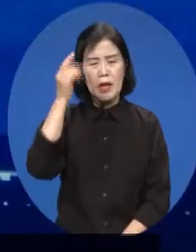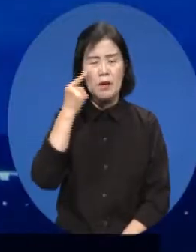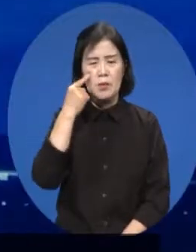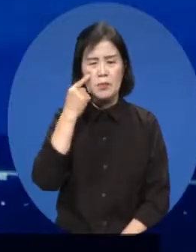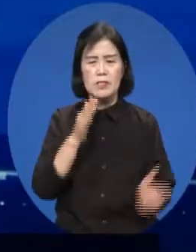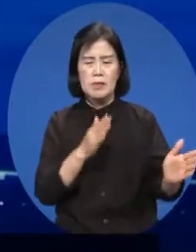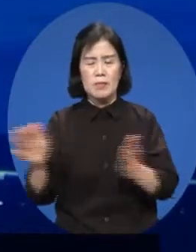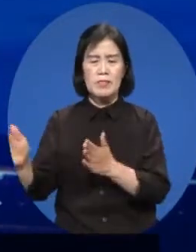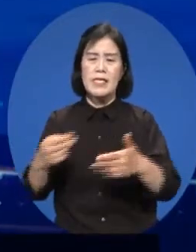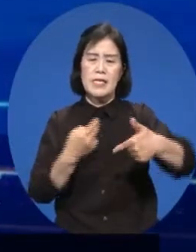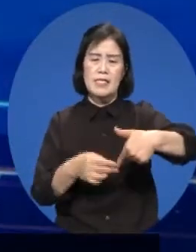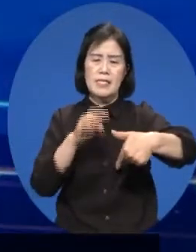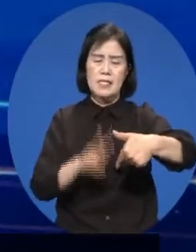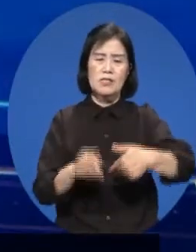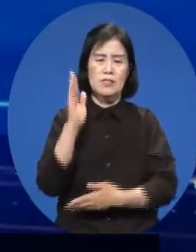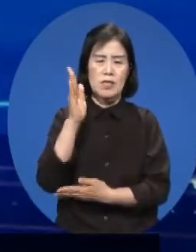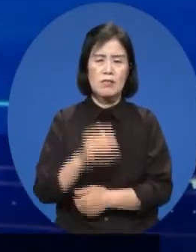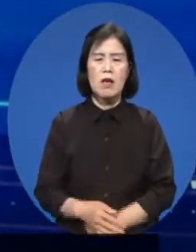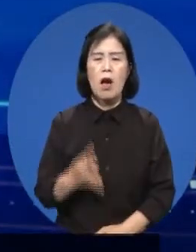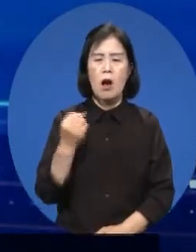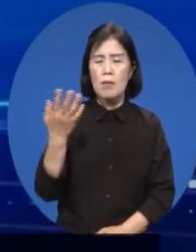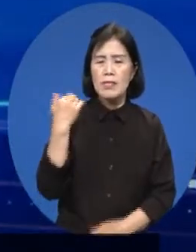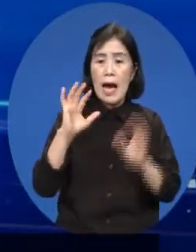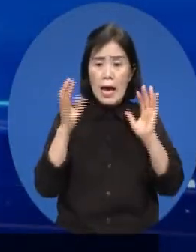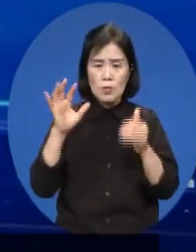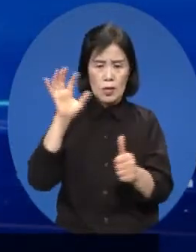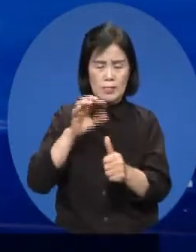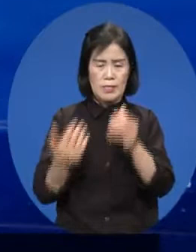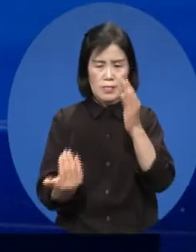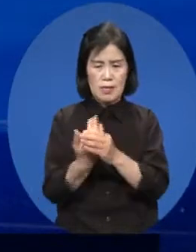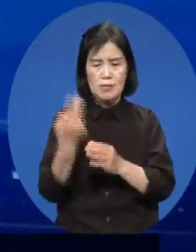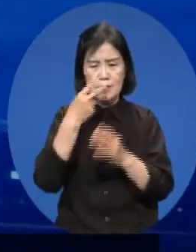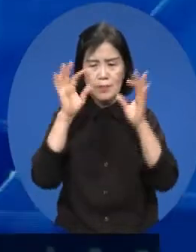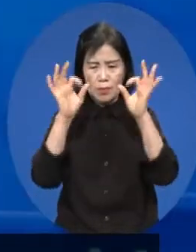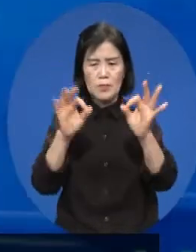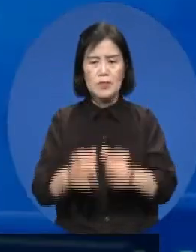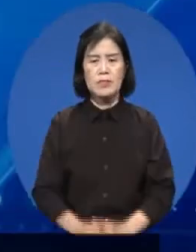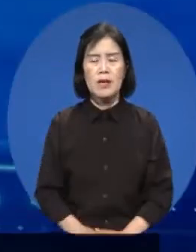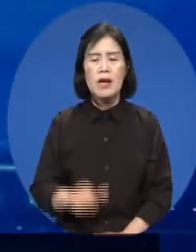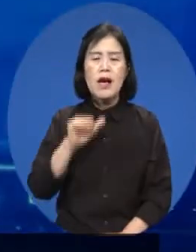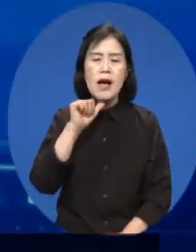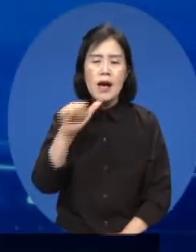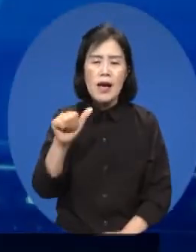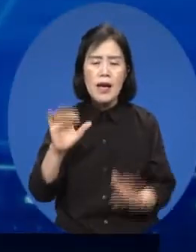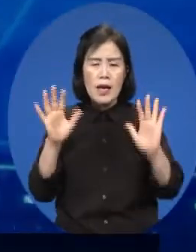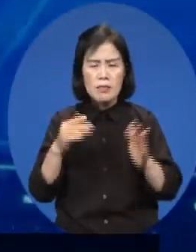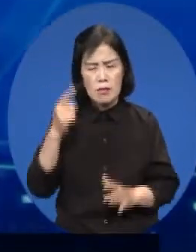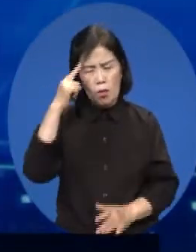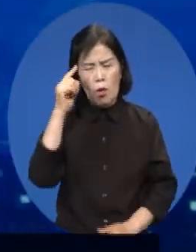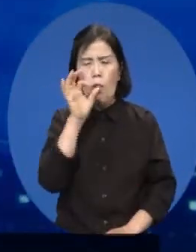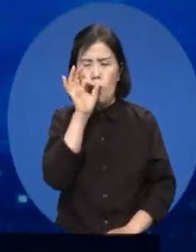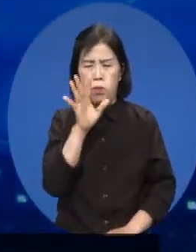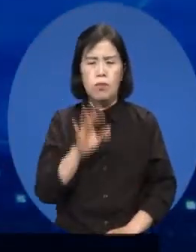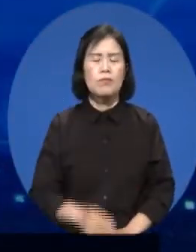이번에는 인천으로 넘어가 볼텐데 얼마전 보도된 아동학대 사건을 살펴보도록 하겠습니다 5살 아이 지금 의식불명 상태